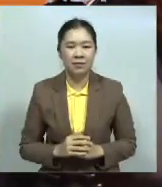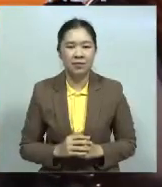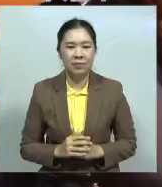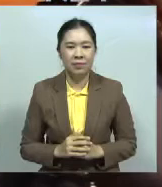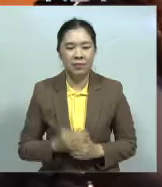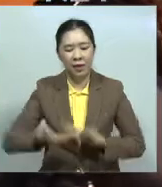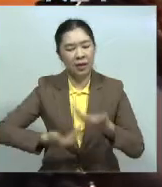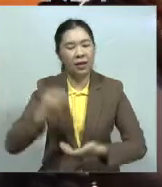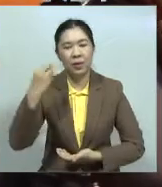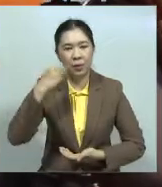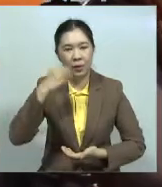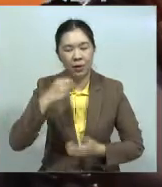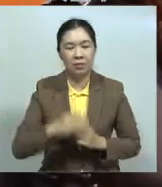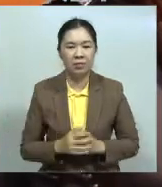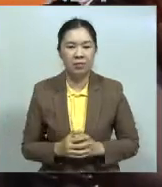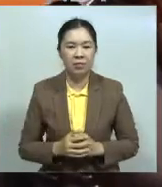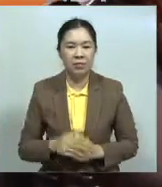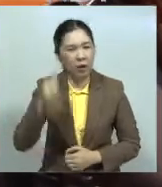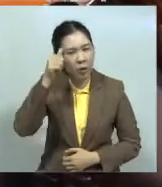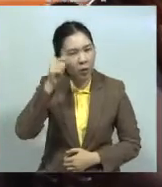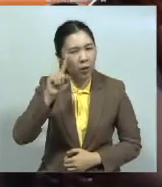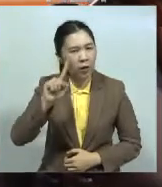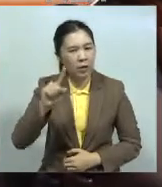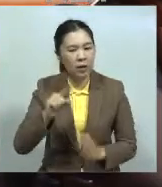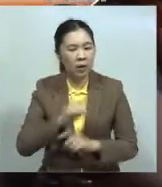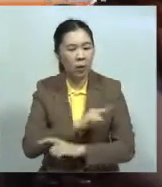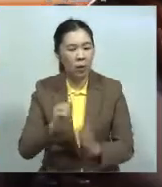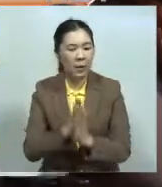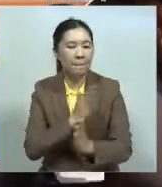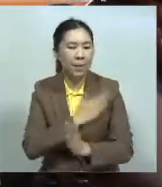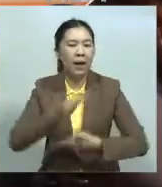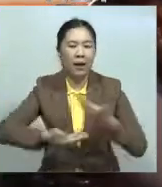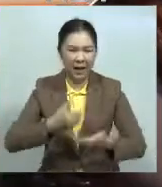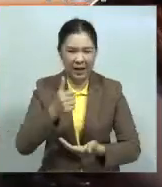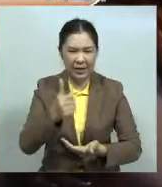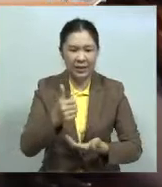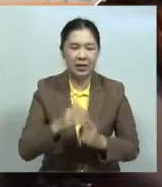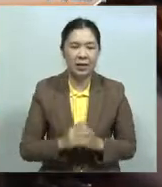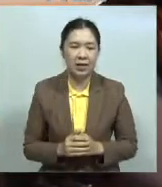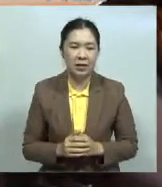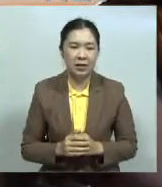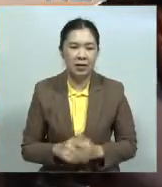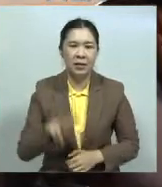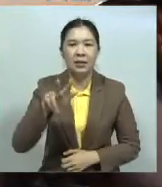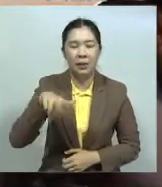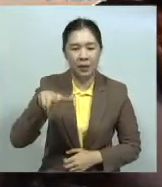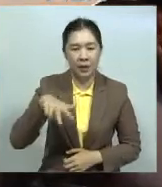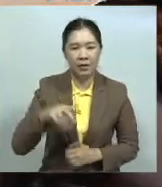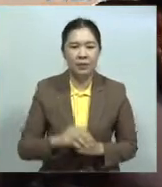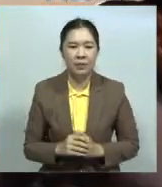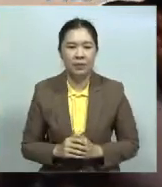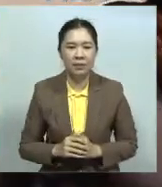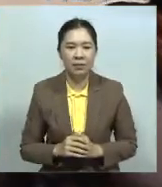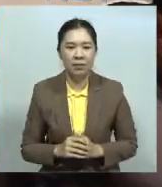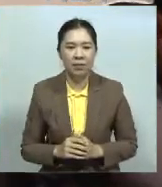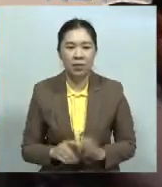ขายท ุ กว ัน นะคร ับ ขายทุกวันน่ะ วันนึงได้เท่าไหร่ครับ วันพระวันโกนนะขายดีทั้งทุนทําไรเราขายได้ถึง 3,000 แล้ว